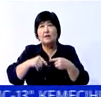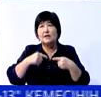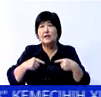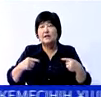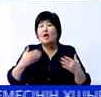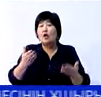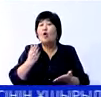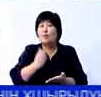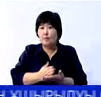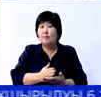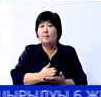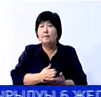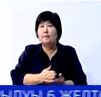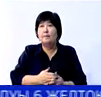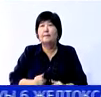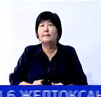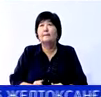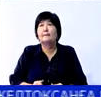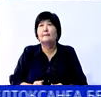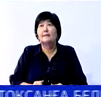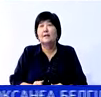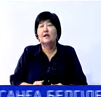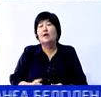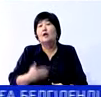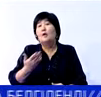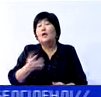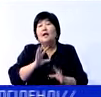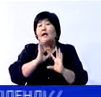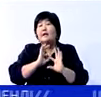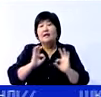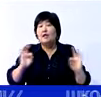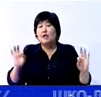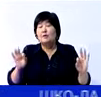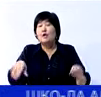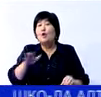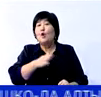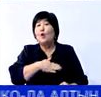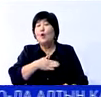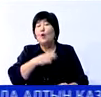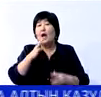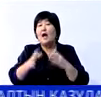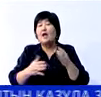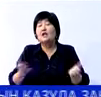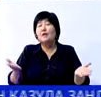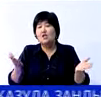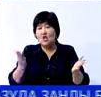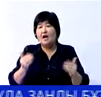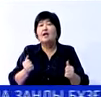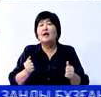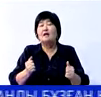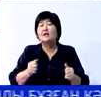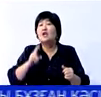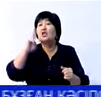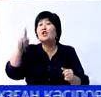ағамыз бар айлықты ашып. Бұл керемет рухани әлемге шақырған,